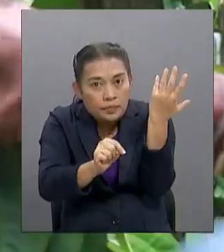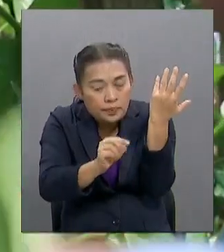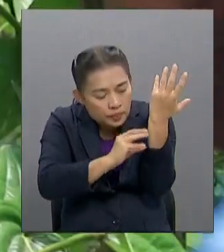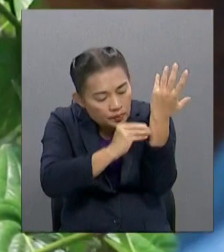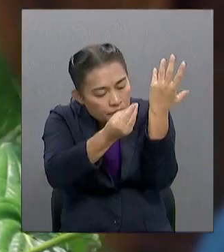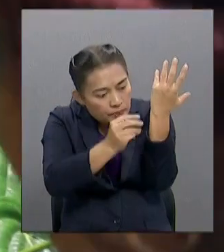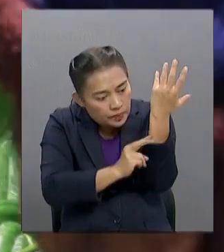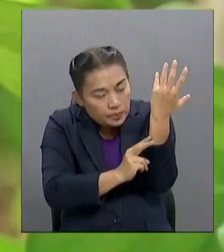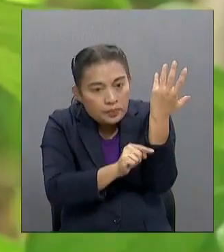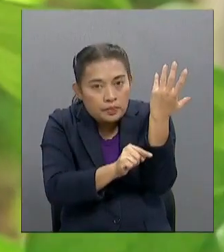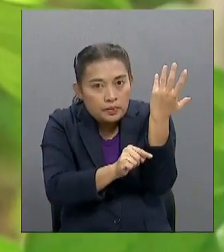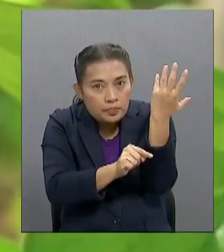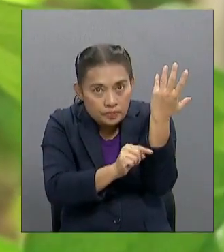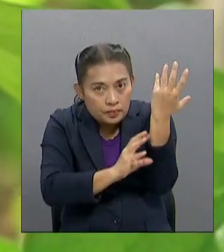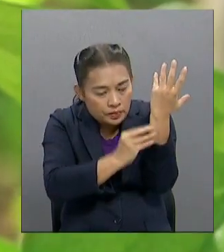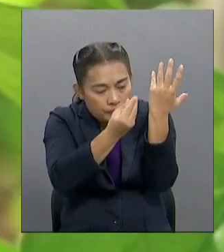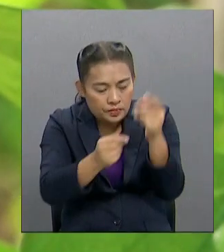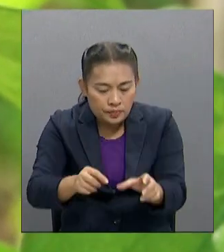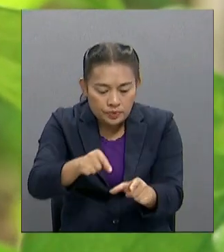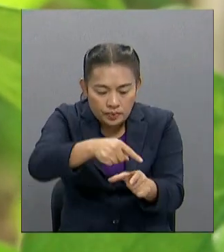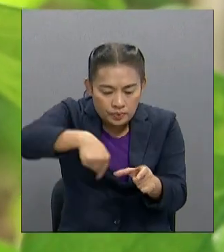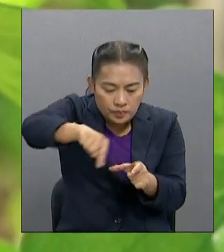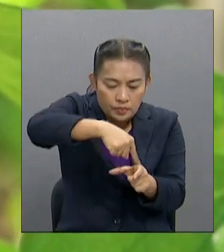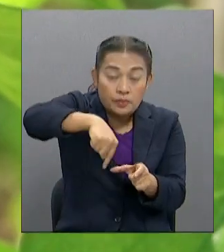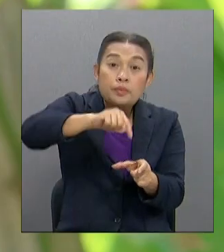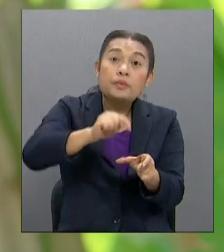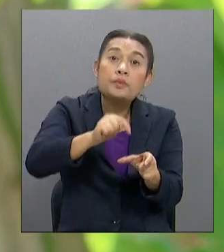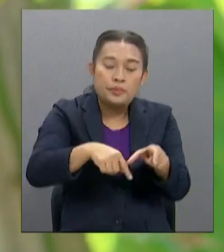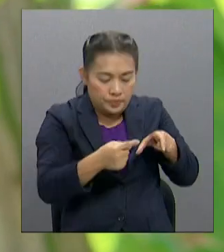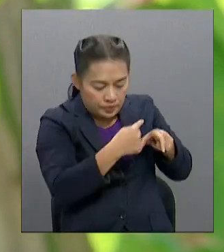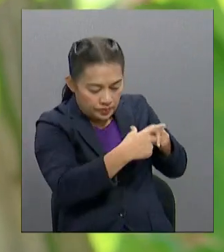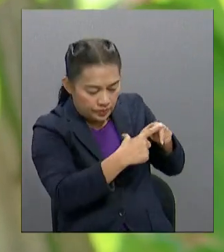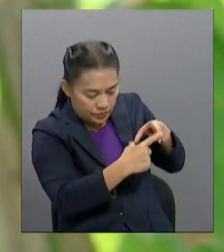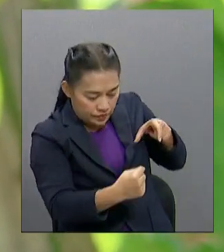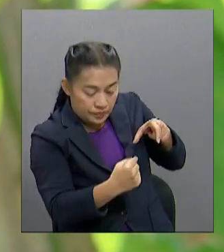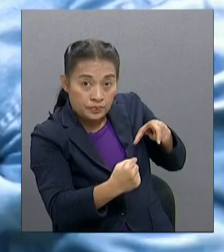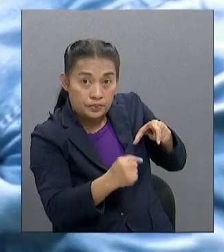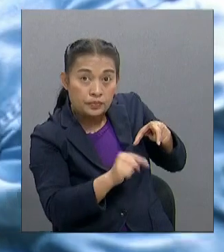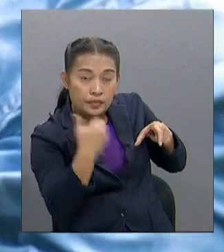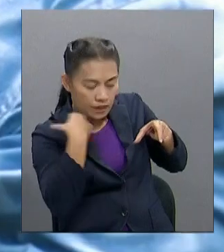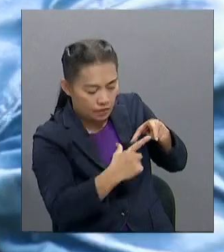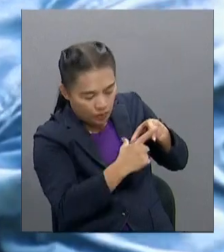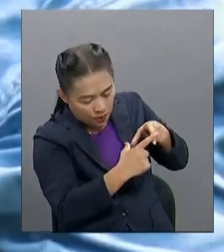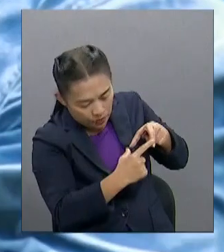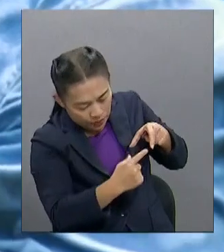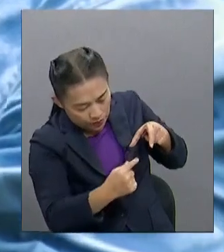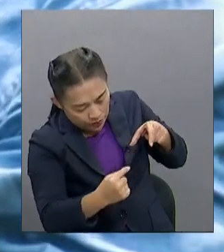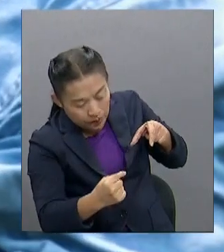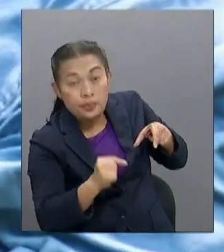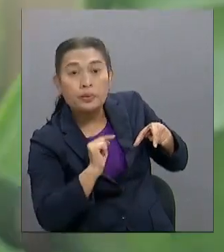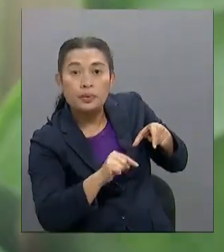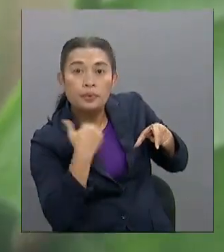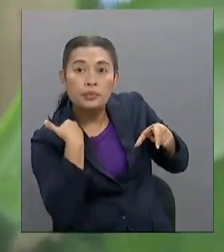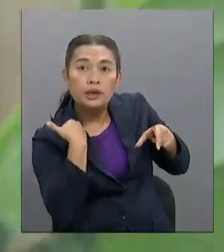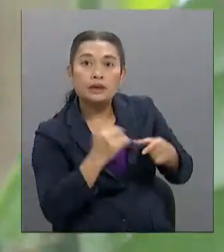เมี้ยมคือมันจะกลมว่าถึงแต่ใบพูโพนคือมันจะเรียวยาวสวย ถึงแ